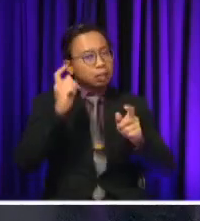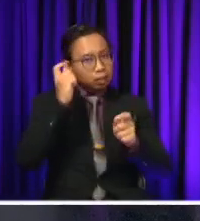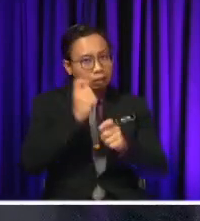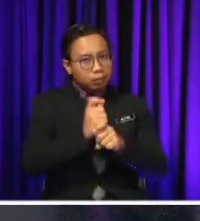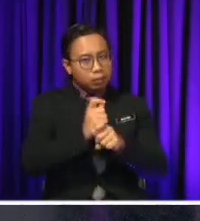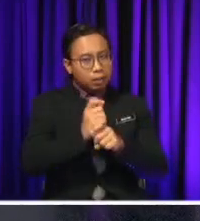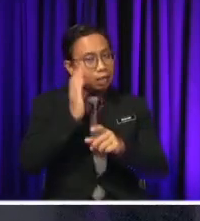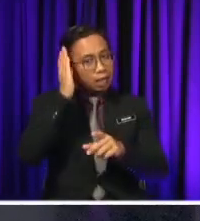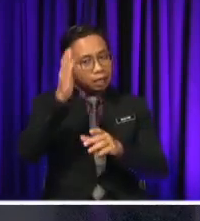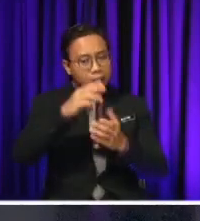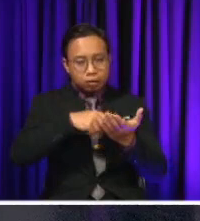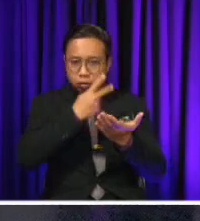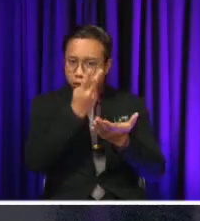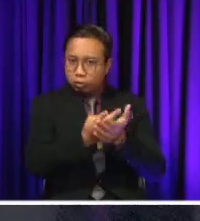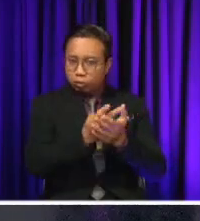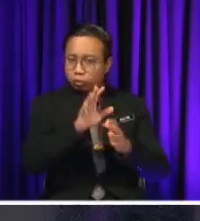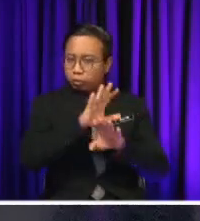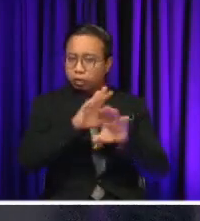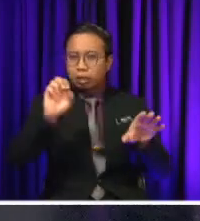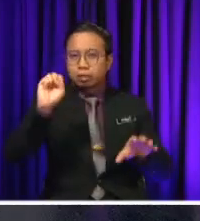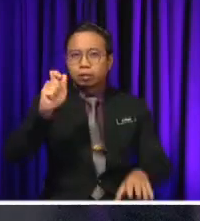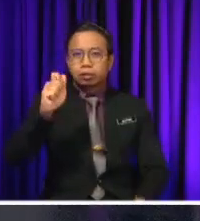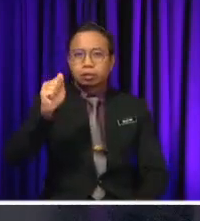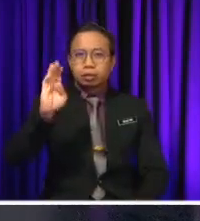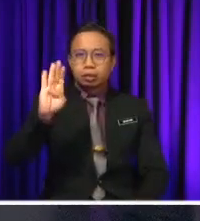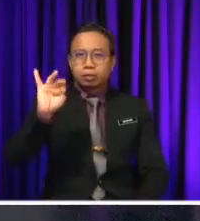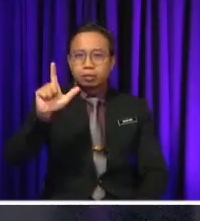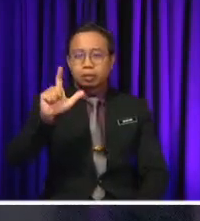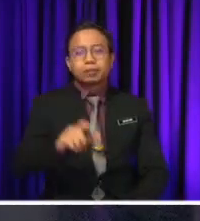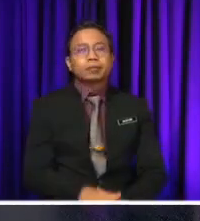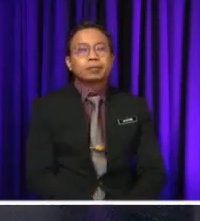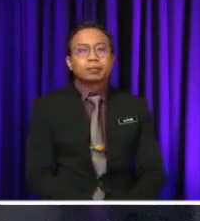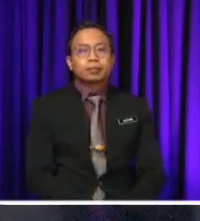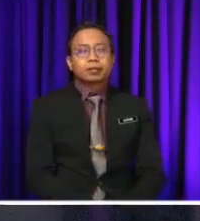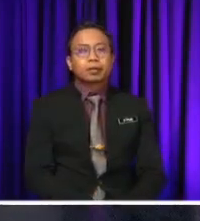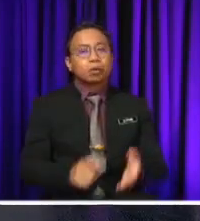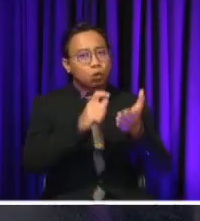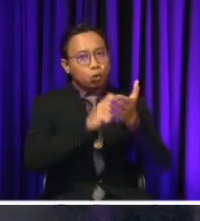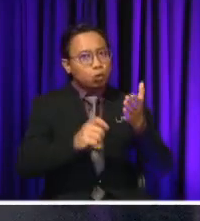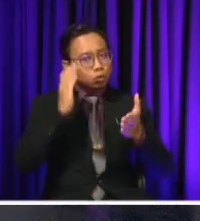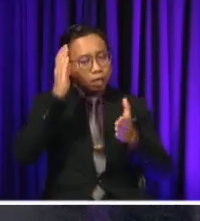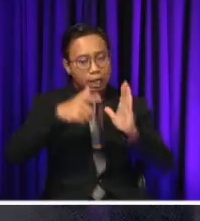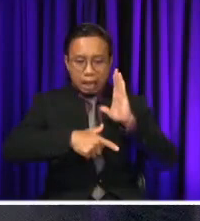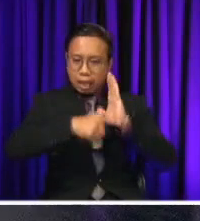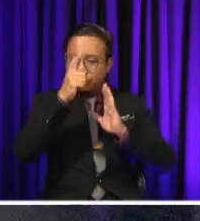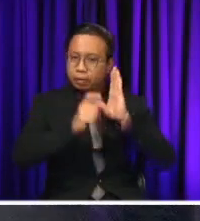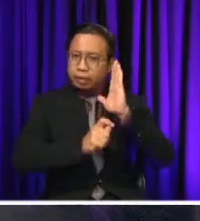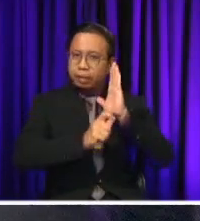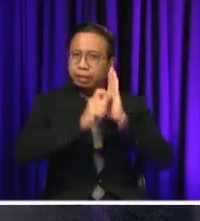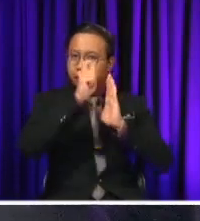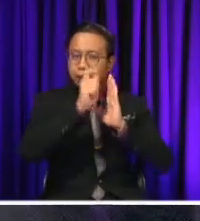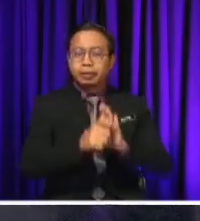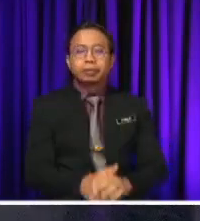roboh dia tak stabil Lepas itu menjadi lebih tinggi